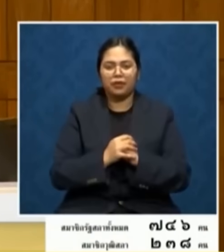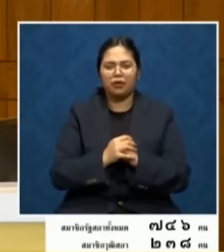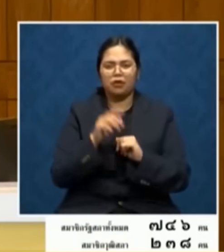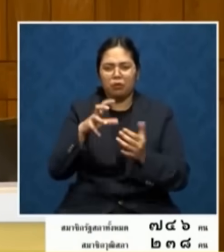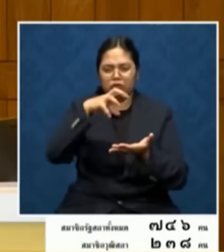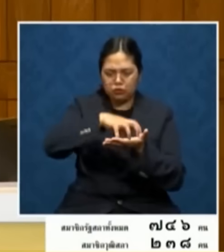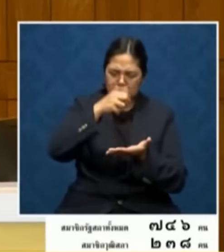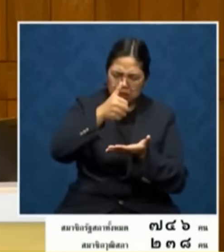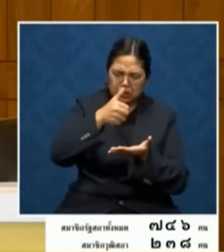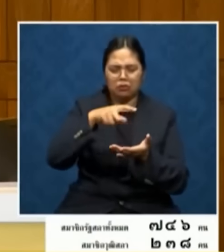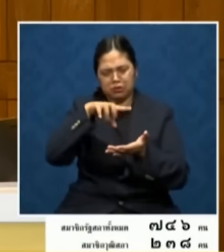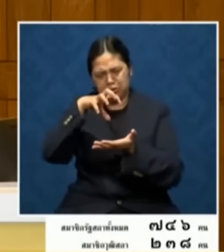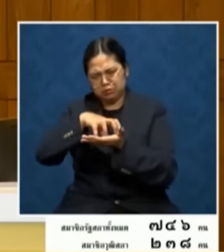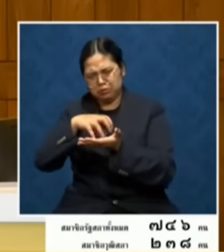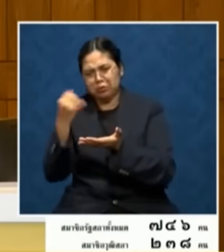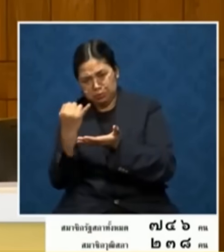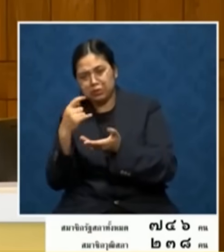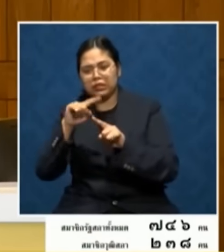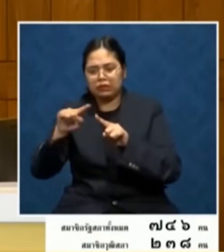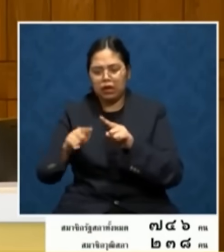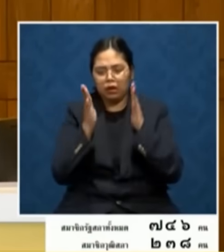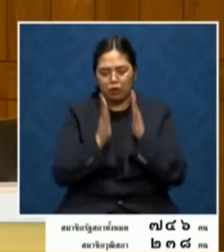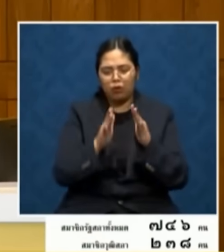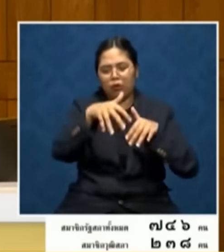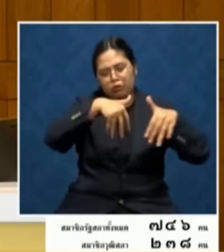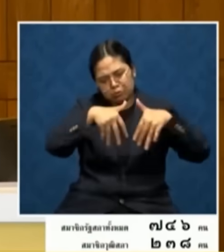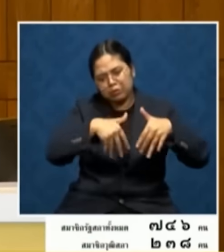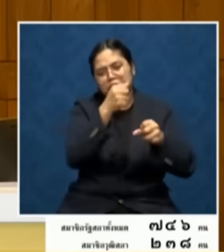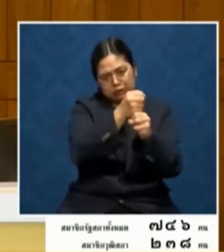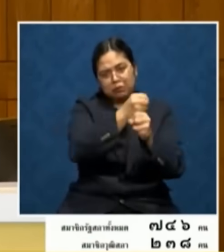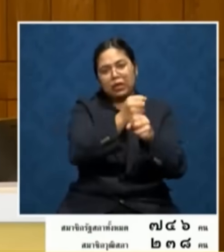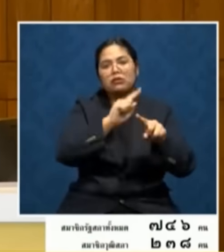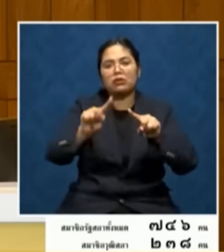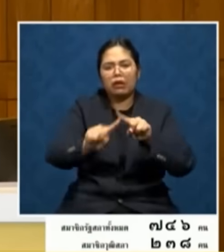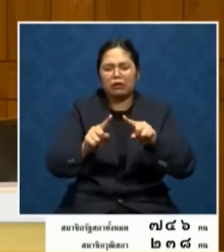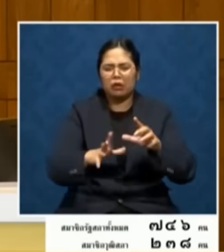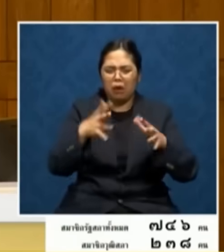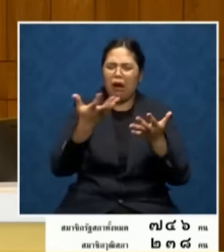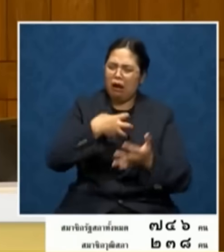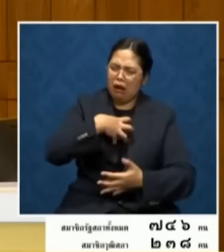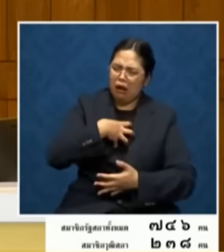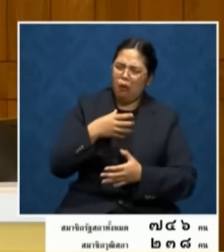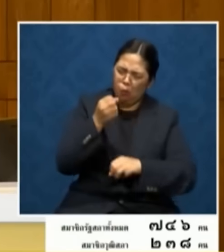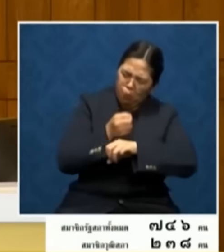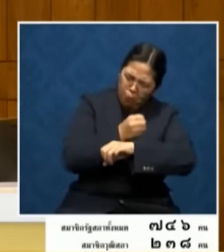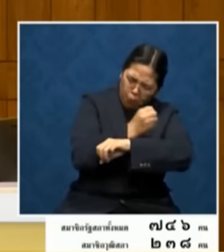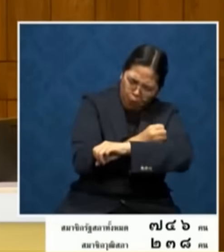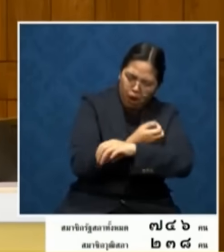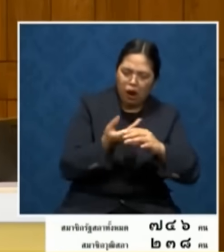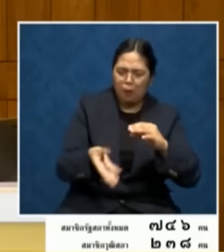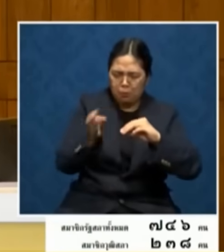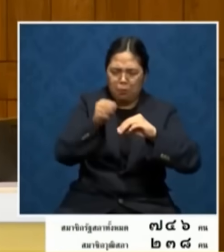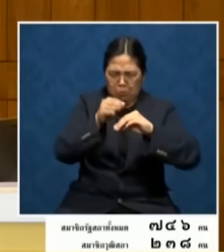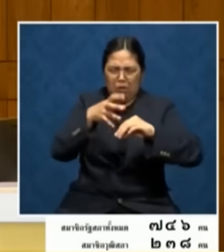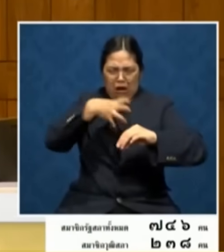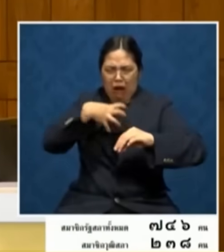วันนี้กับเศรษฐาพรุ่งนี้ดำรงความเป็นเศรษฐาคนเดิมไว้ได้ไม่กลายเป็นไอ้หน่องของกำนัน